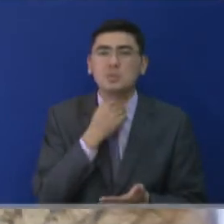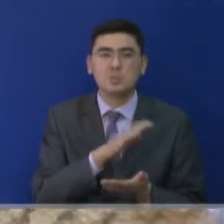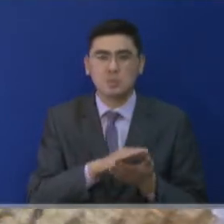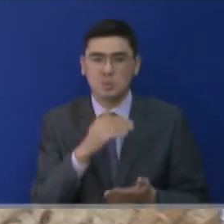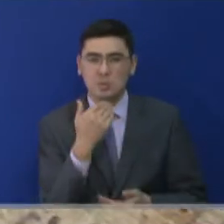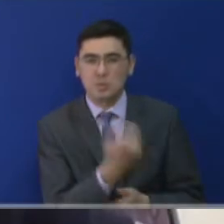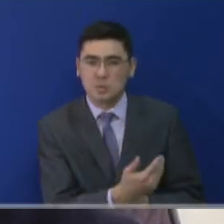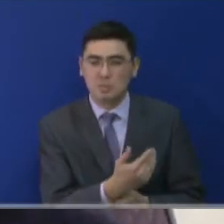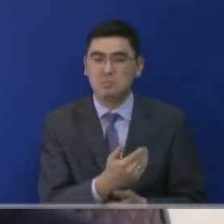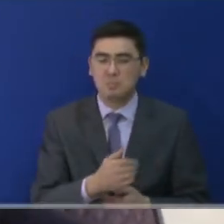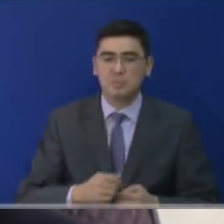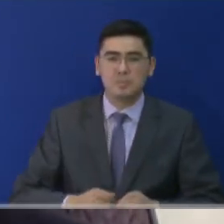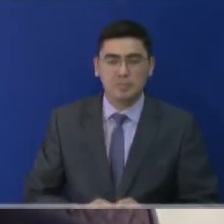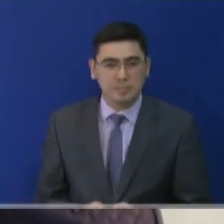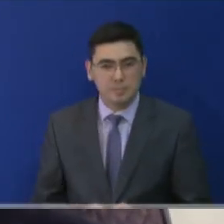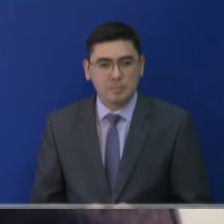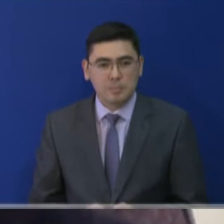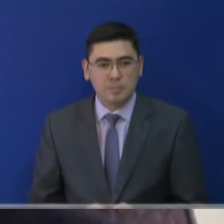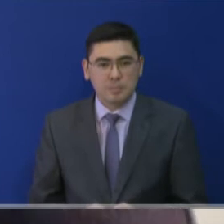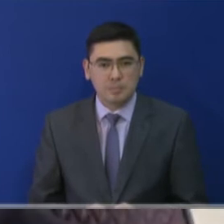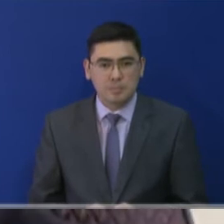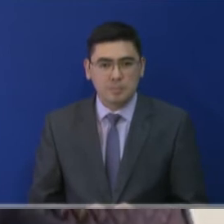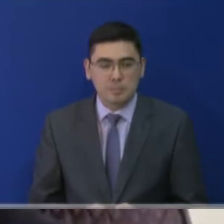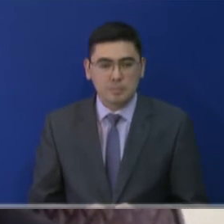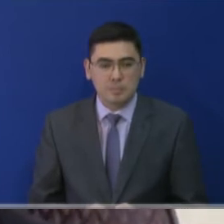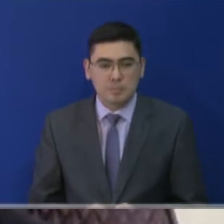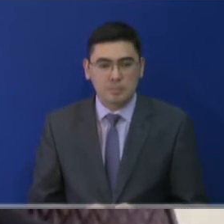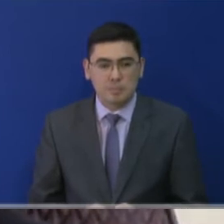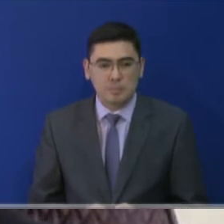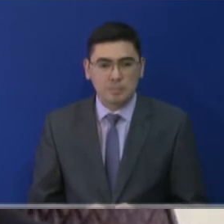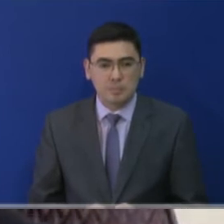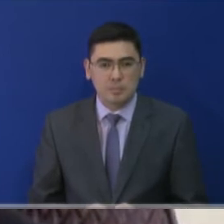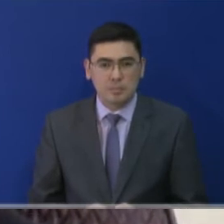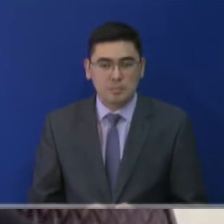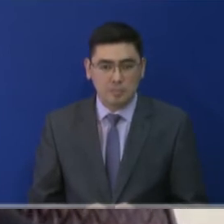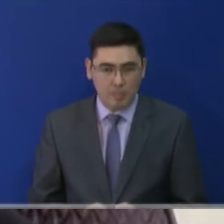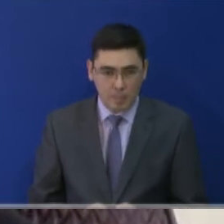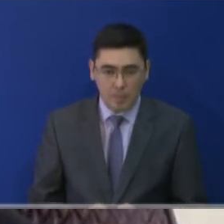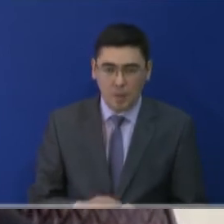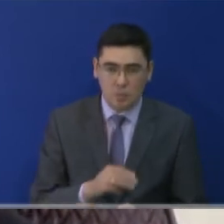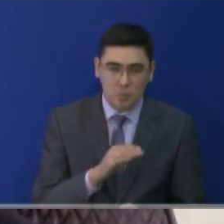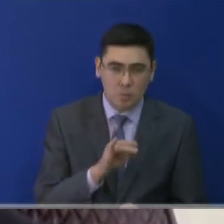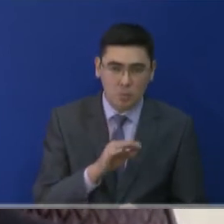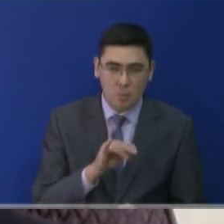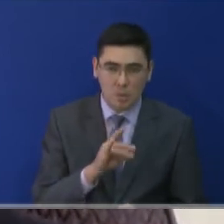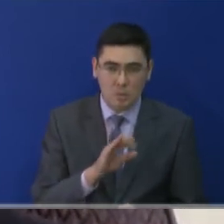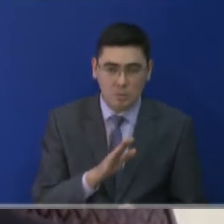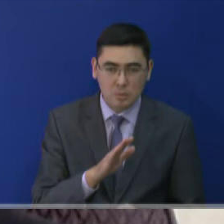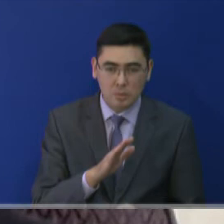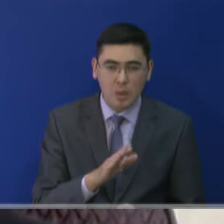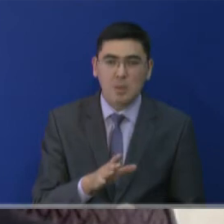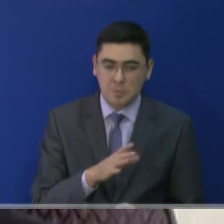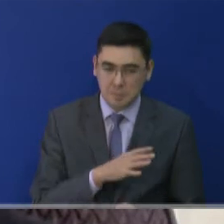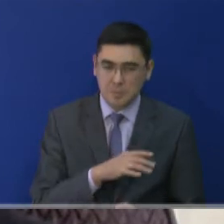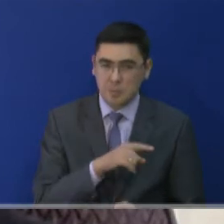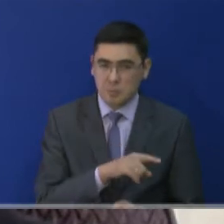тиесілі. Останки Садықбек Тұрманова были найдены. Садықбек Тұрмановтың сүйегі осы жылдың наурыз айында